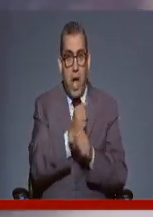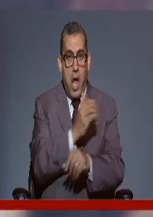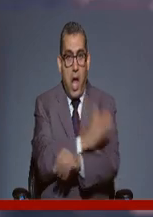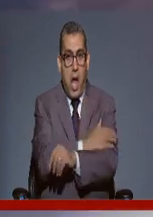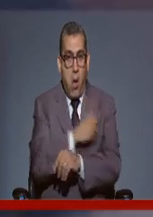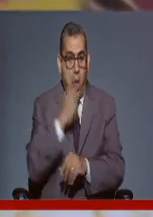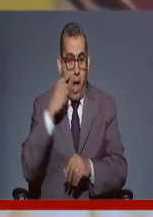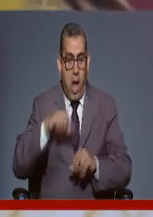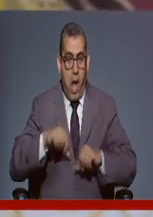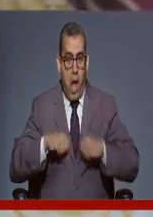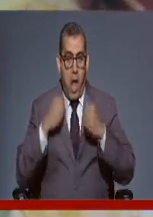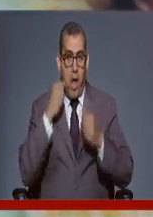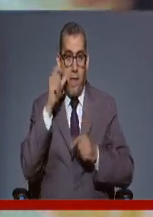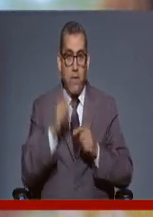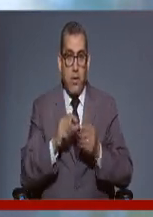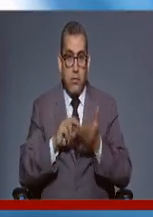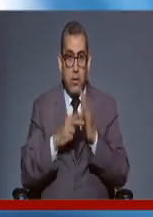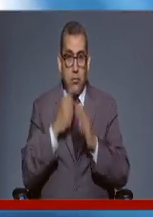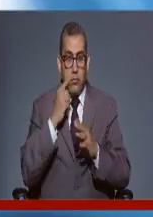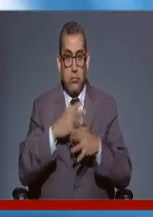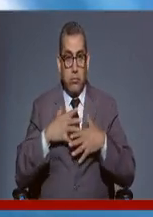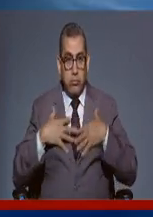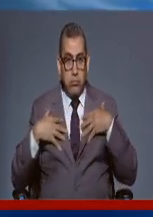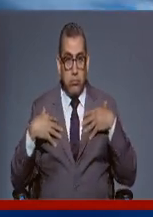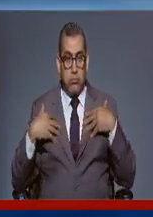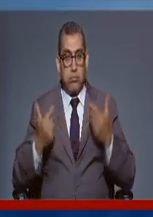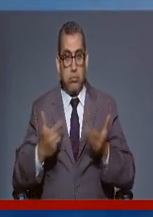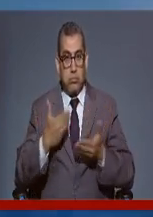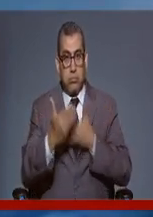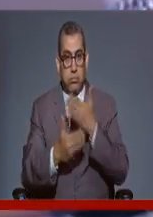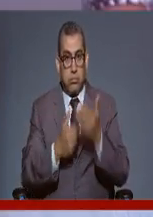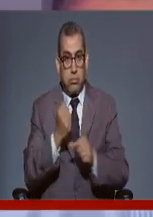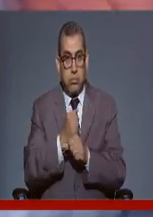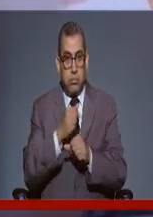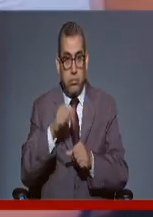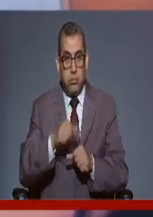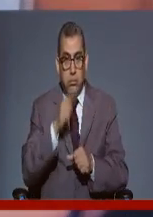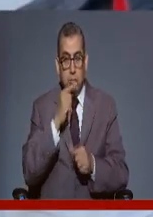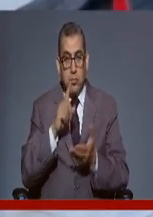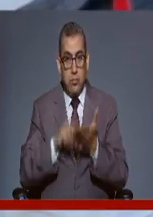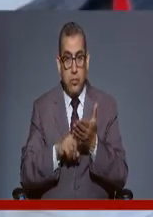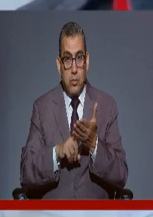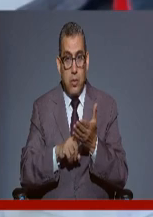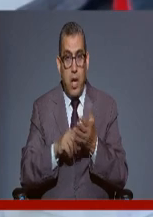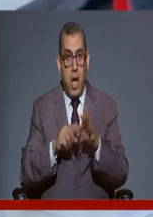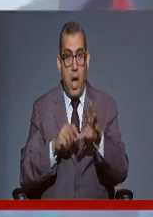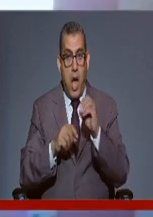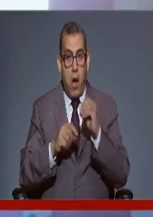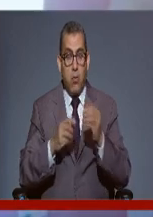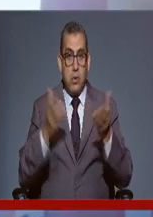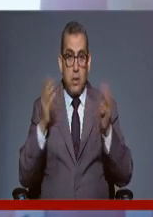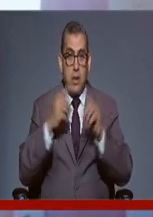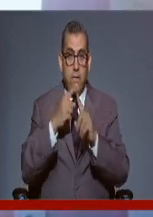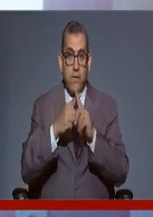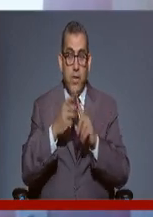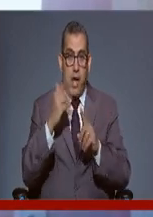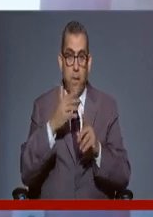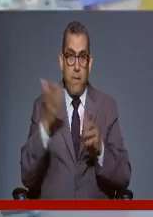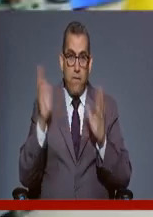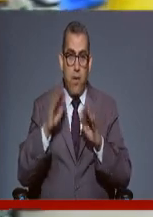حياه المواطن عشان يكون واضح ومردود فعل ملموس ومؤثر محتاج يكون اضعاف الحجم